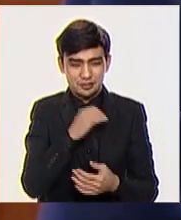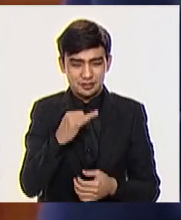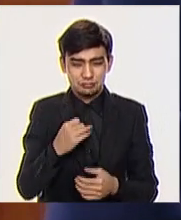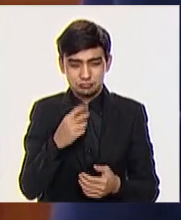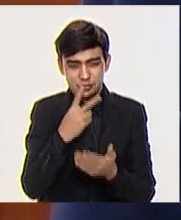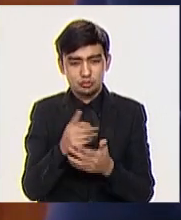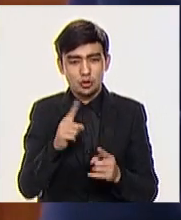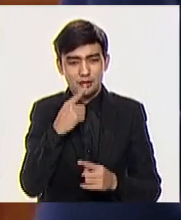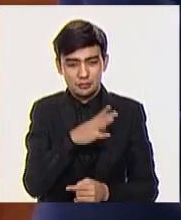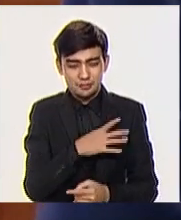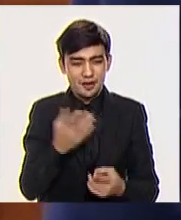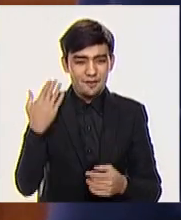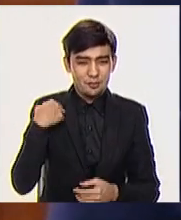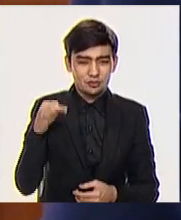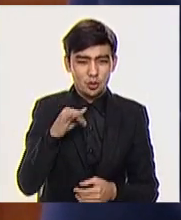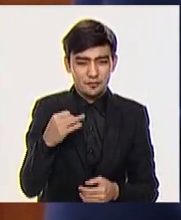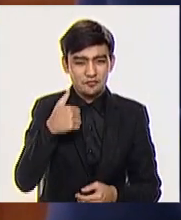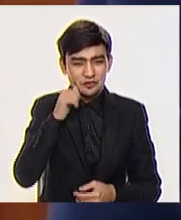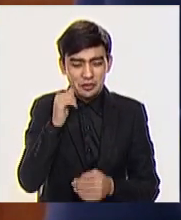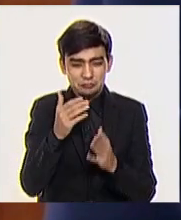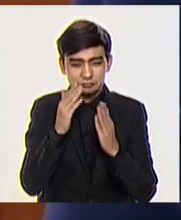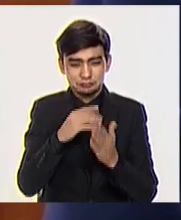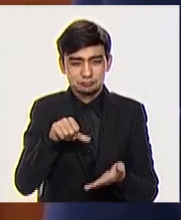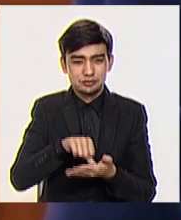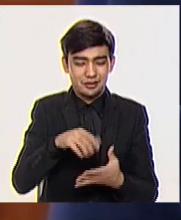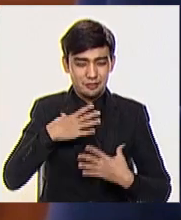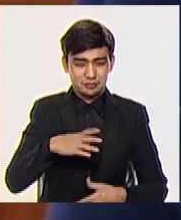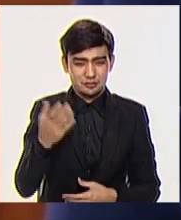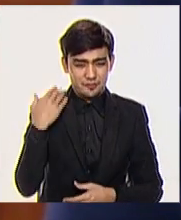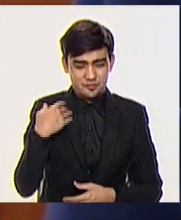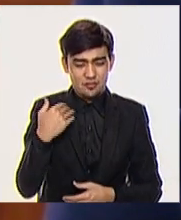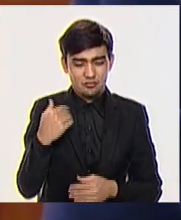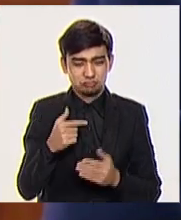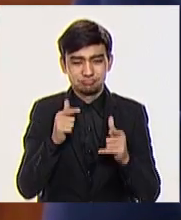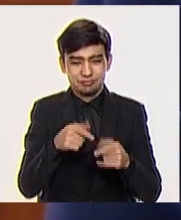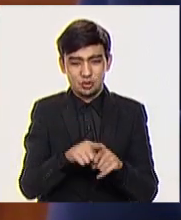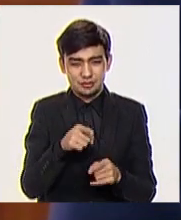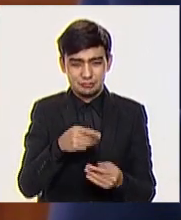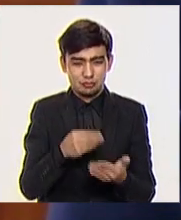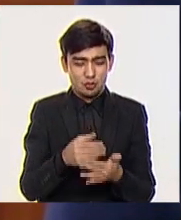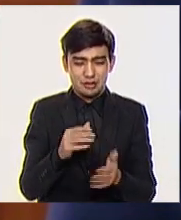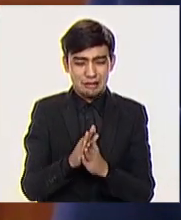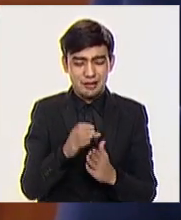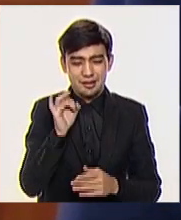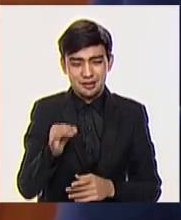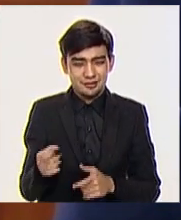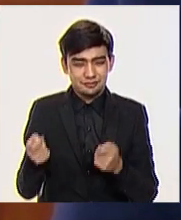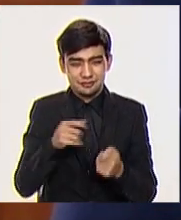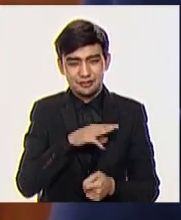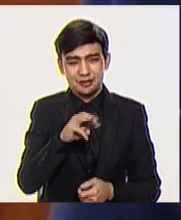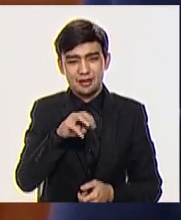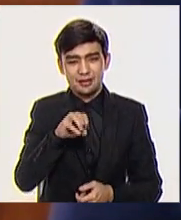Подтверждает еще раз, что наши предки не вчера стали мусульманами. Книги, конечно, очень ценные. Это могут быть труды, которые пришли к нам из Татарстана